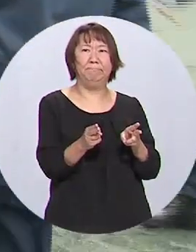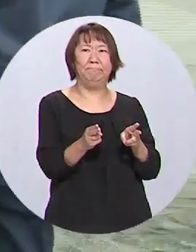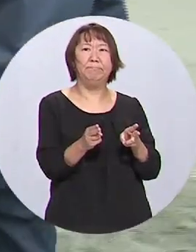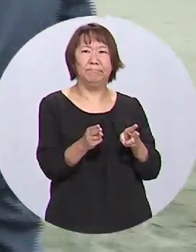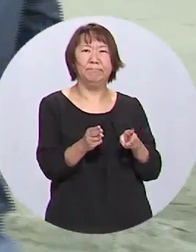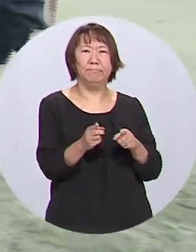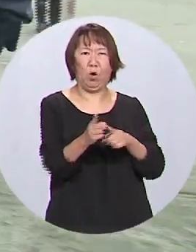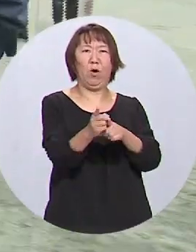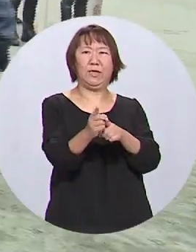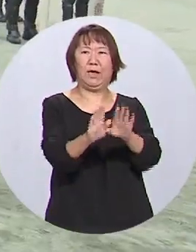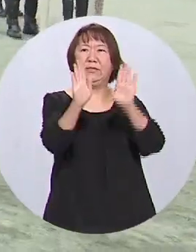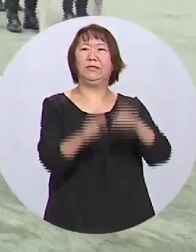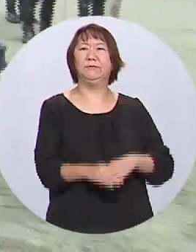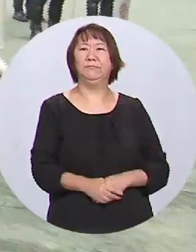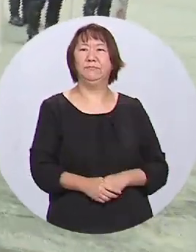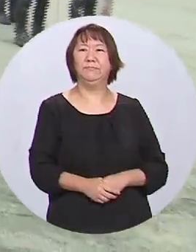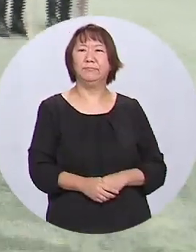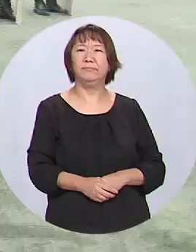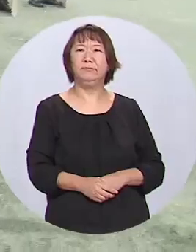開始。